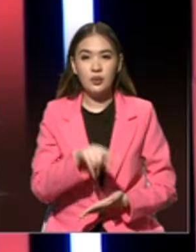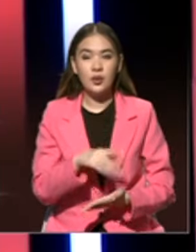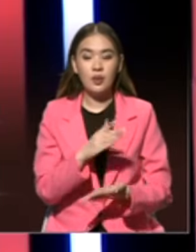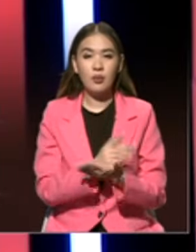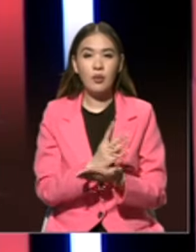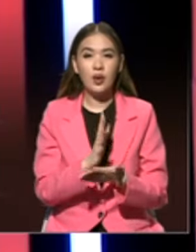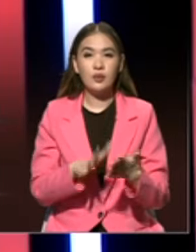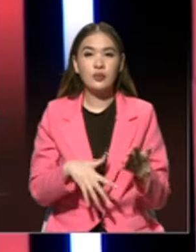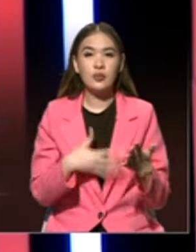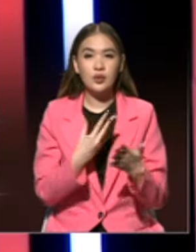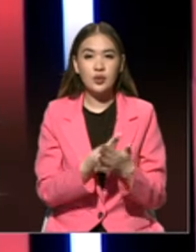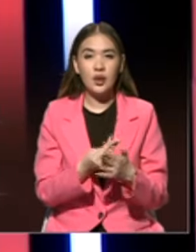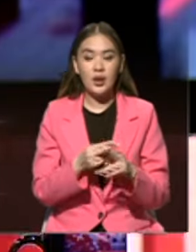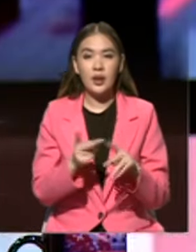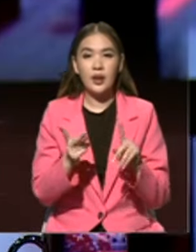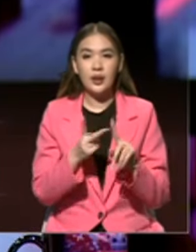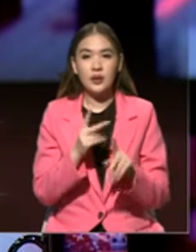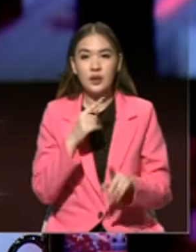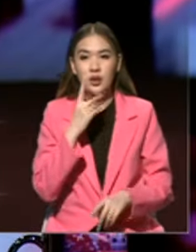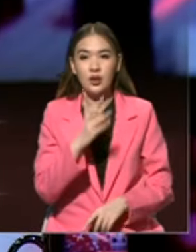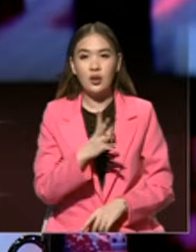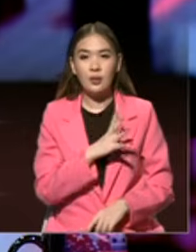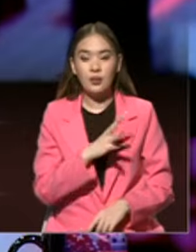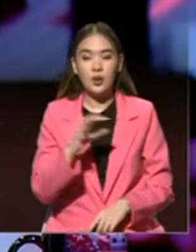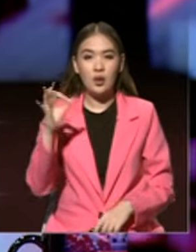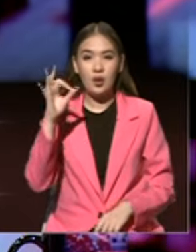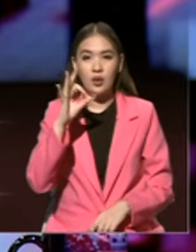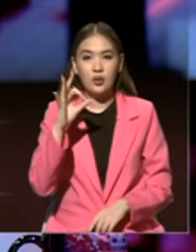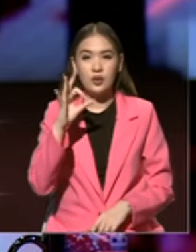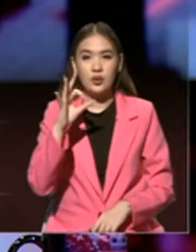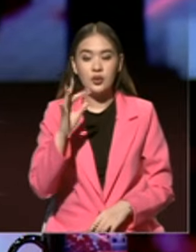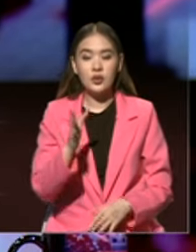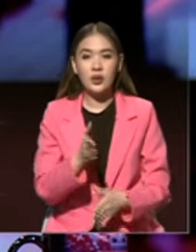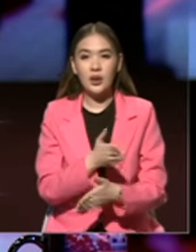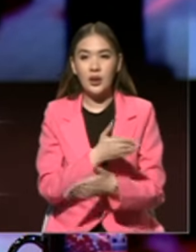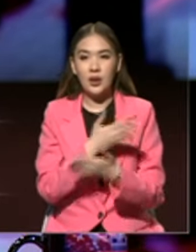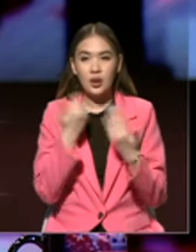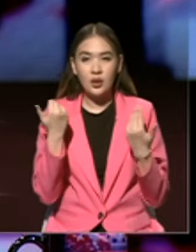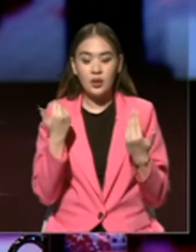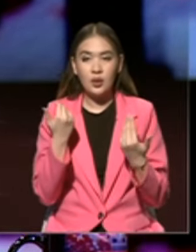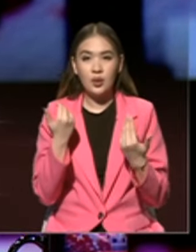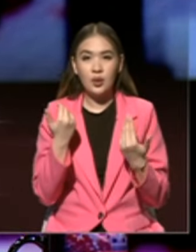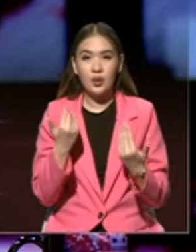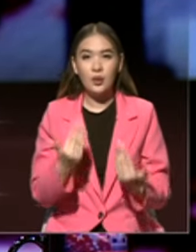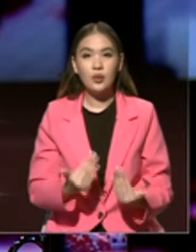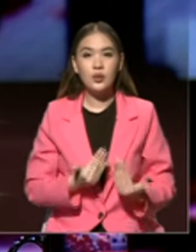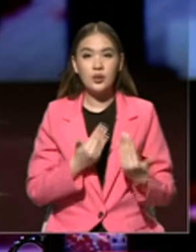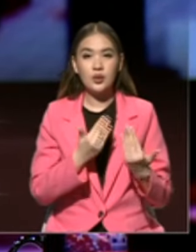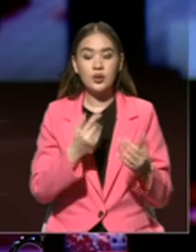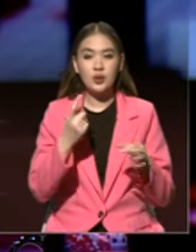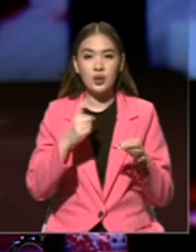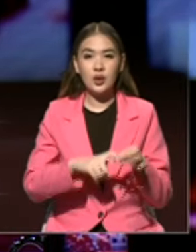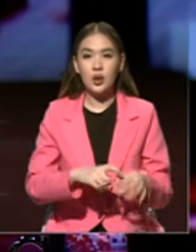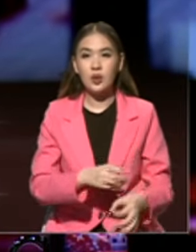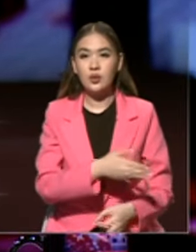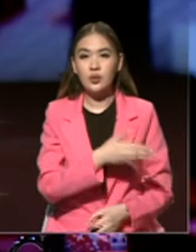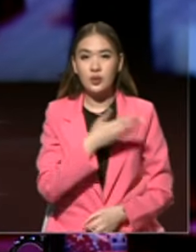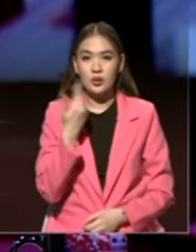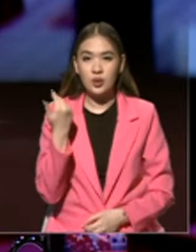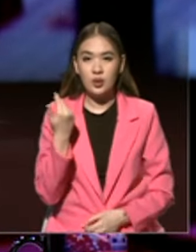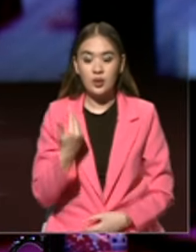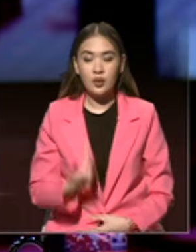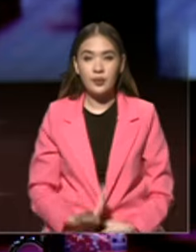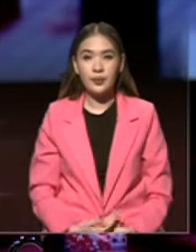төленеді. Ал екінші жаңа сіз айтқан малдың өліксесі жоқ, оның тіркеуі жоқ,